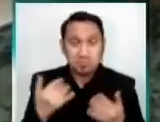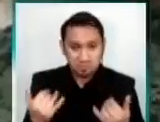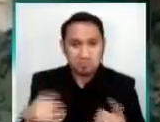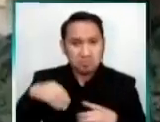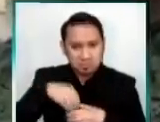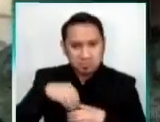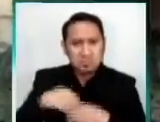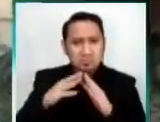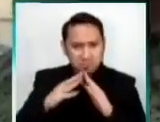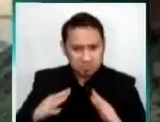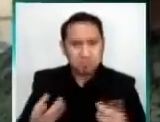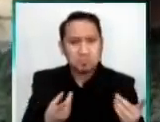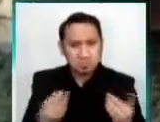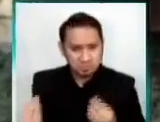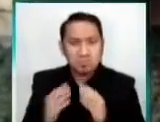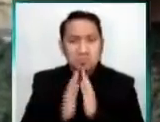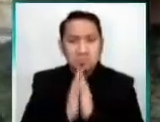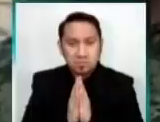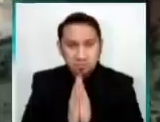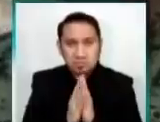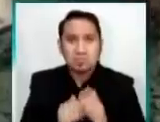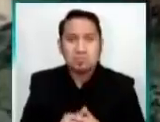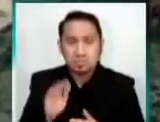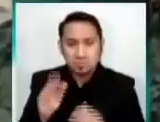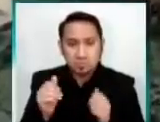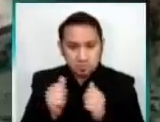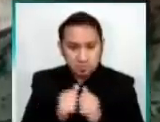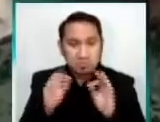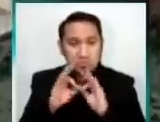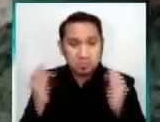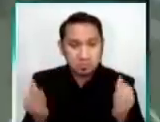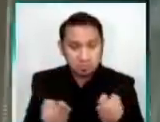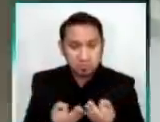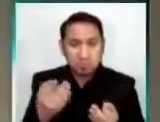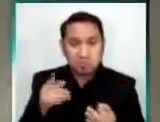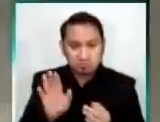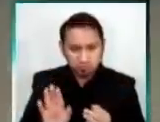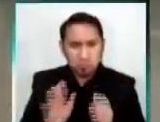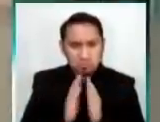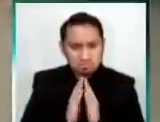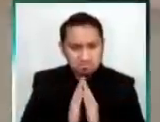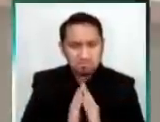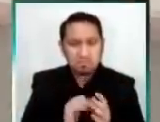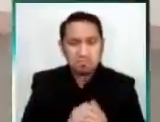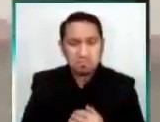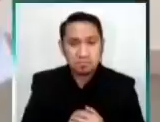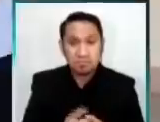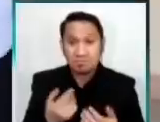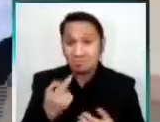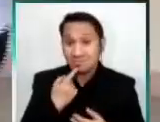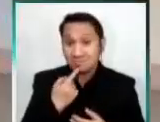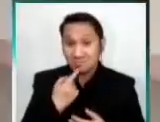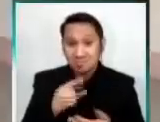inyong kanya-kanyang tahanan at inyong pamilya. Pagdasal tayo ng taimtim. Tinayak rin ni Moreno ang vaccine supply ng